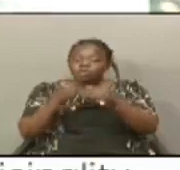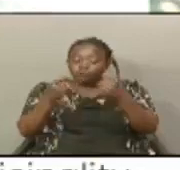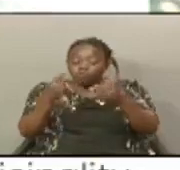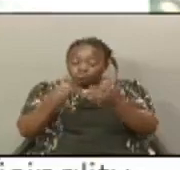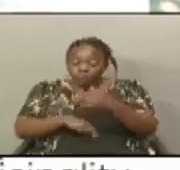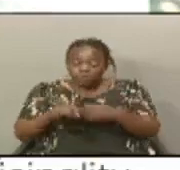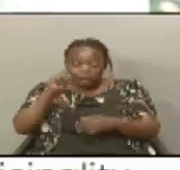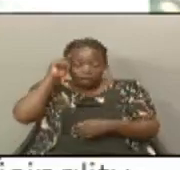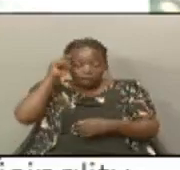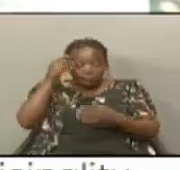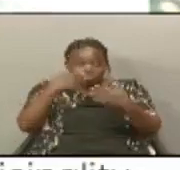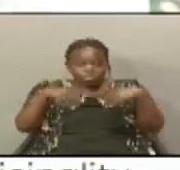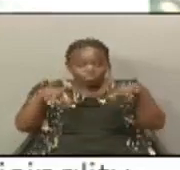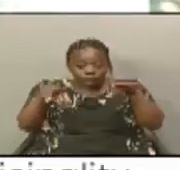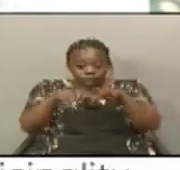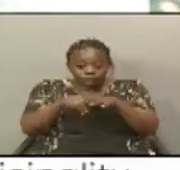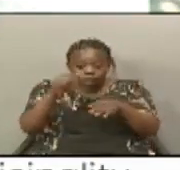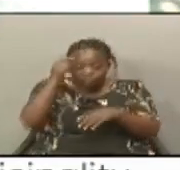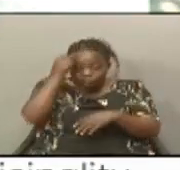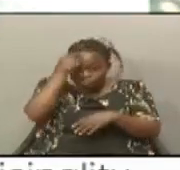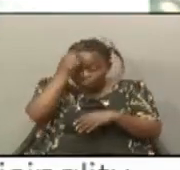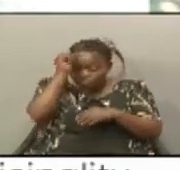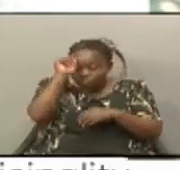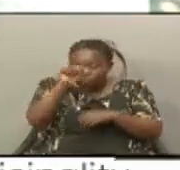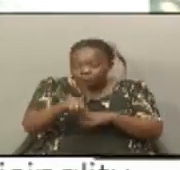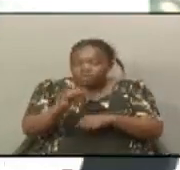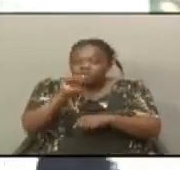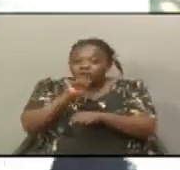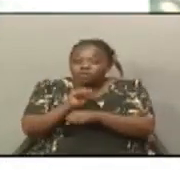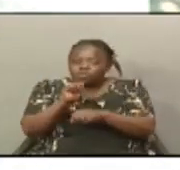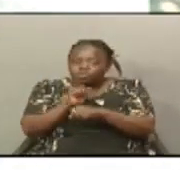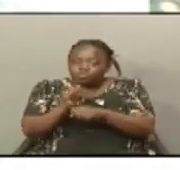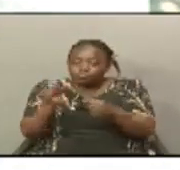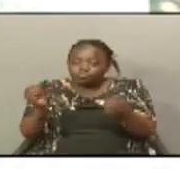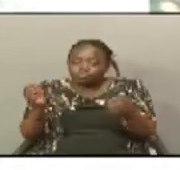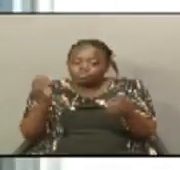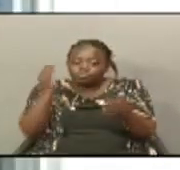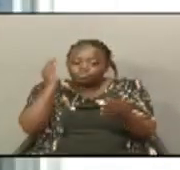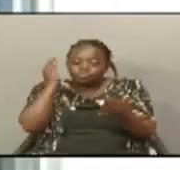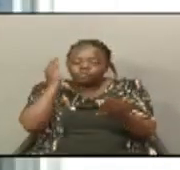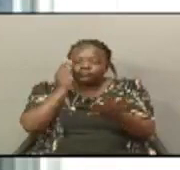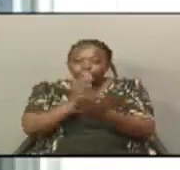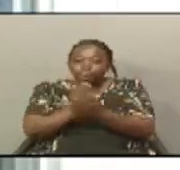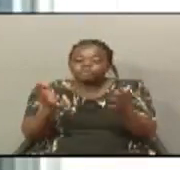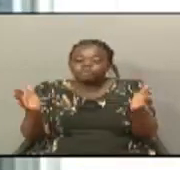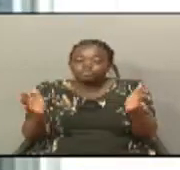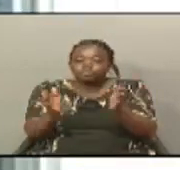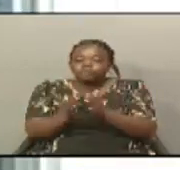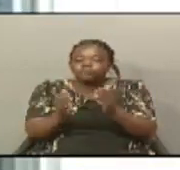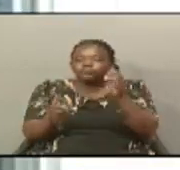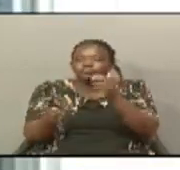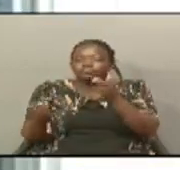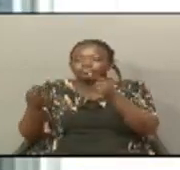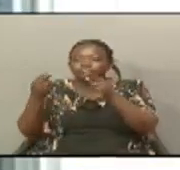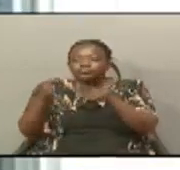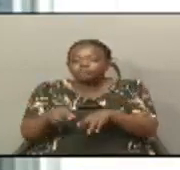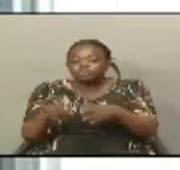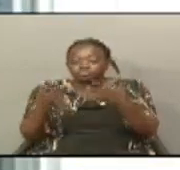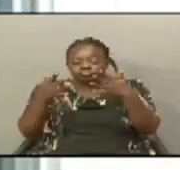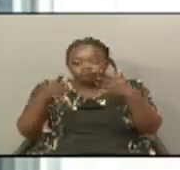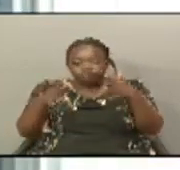kyendowooza ekikulu gavumenti eyina kukola ennyenyenyo kati okuziba omuwatwa oguliwo. Ate tumaze kuyingiza bajeti